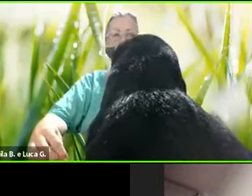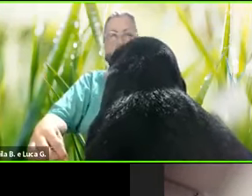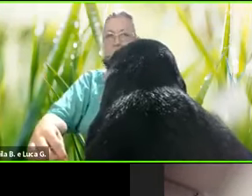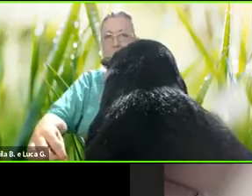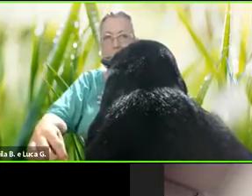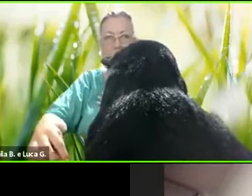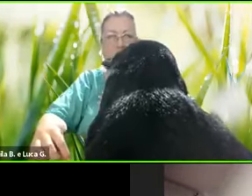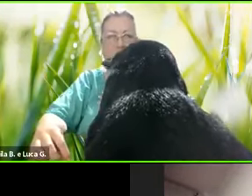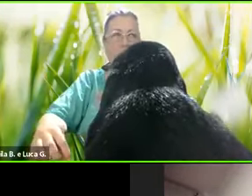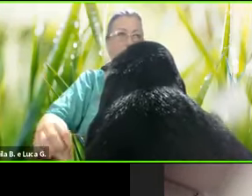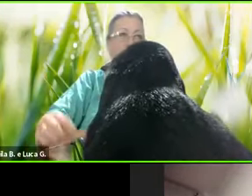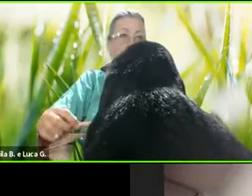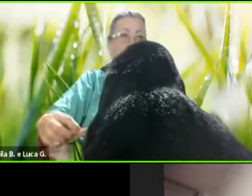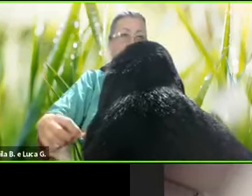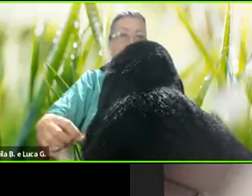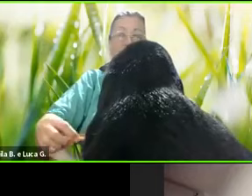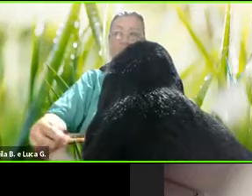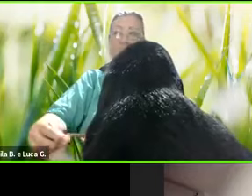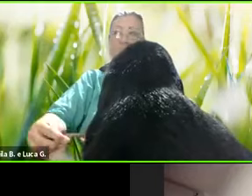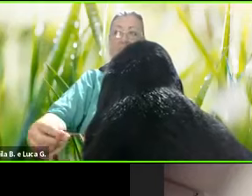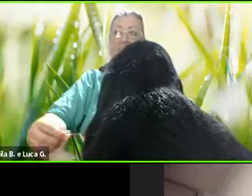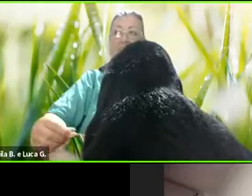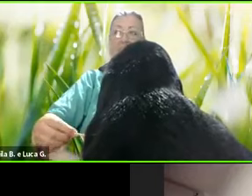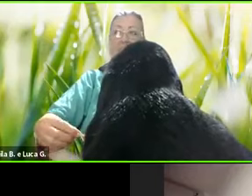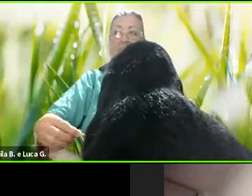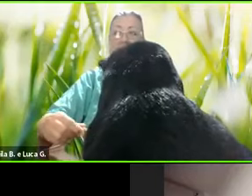un bacione forte, forte, un bacione Gina,